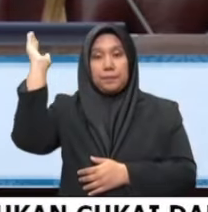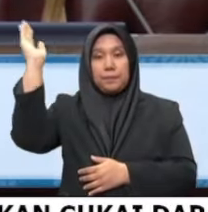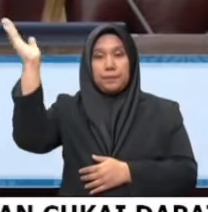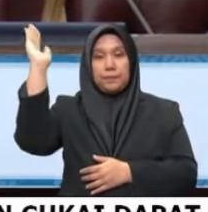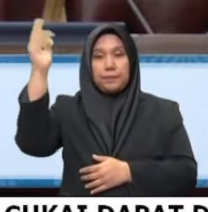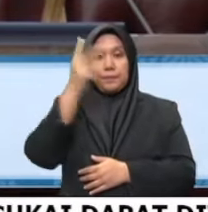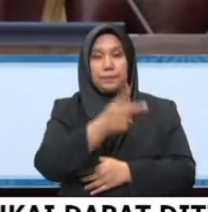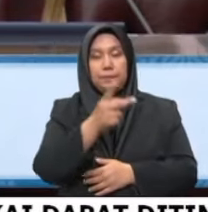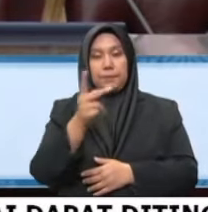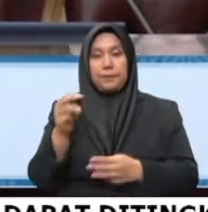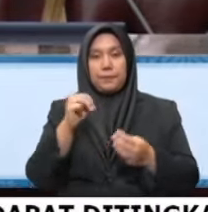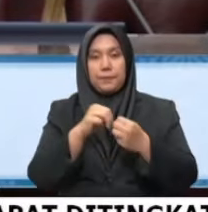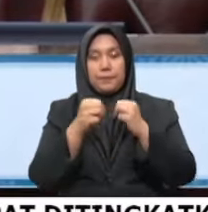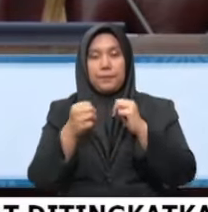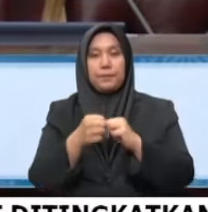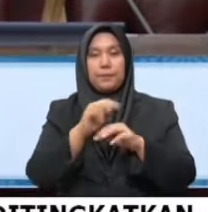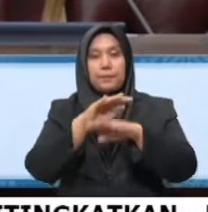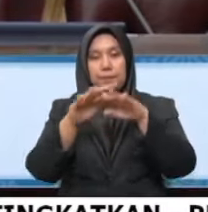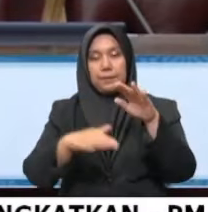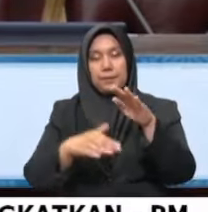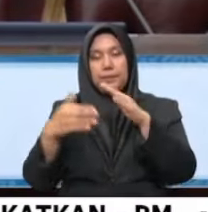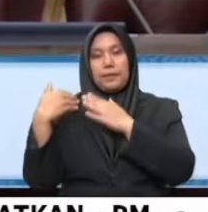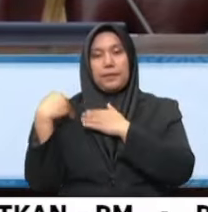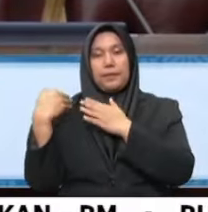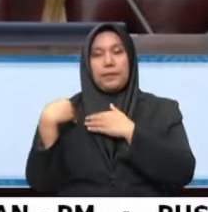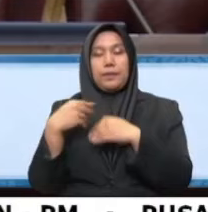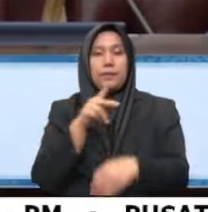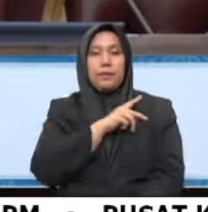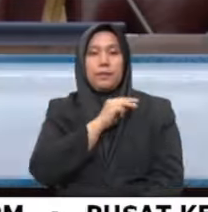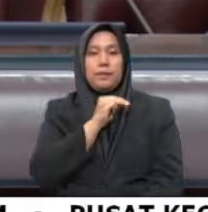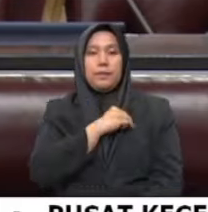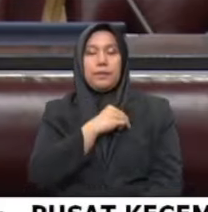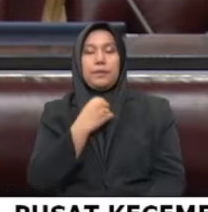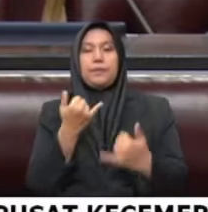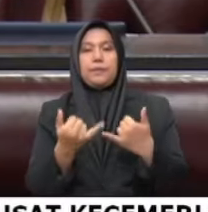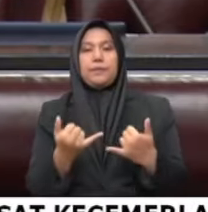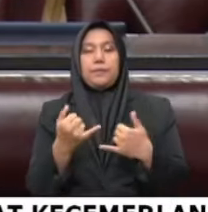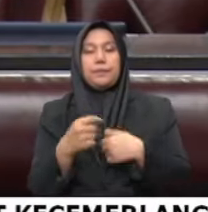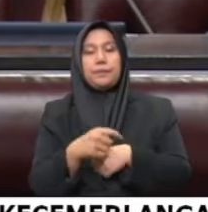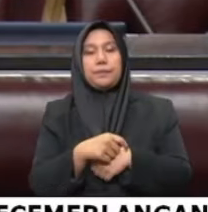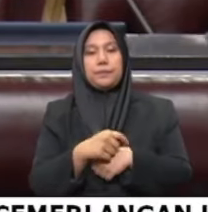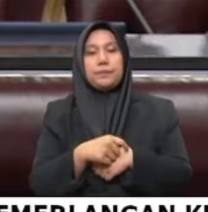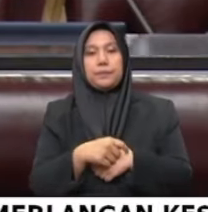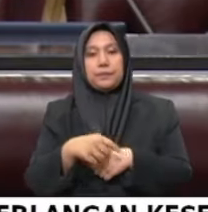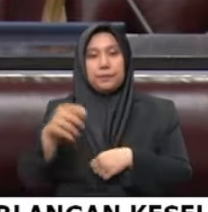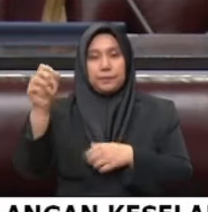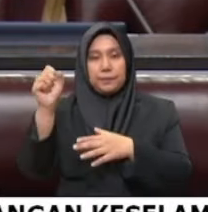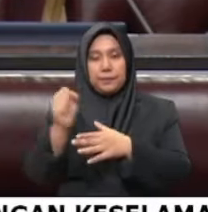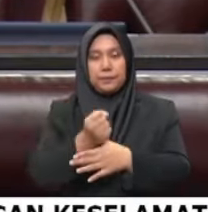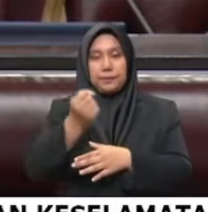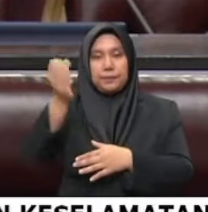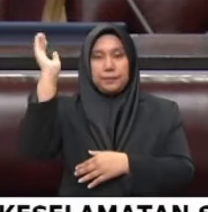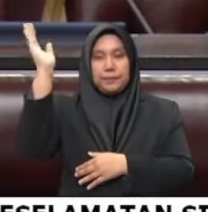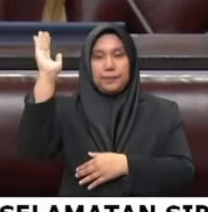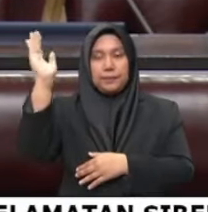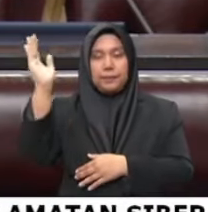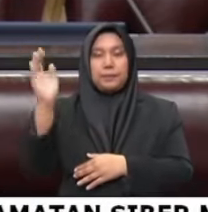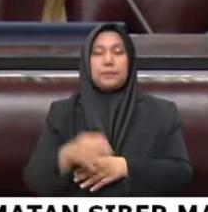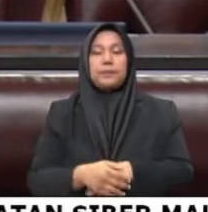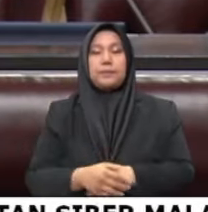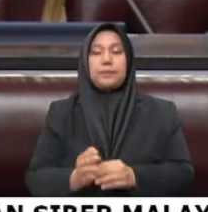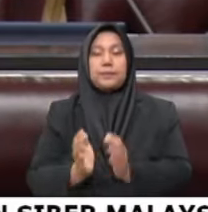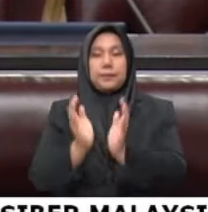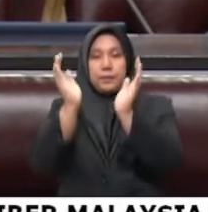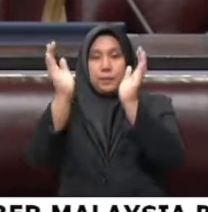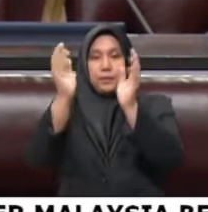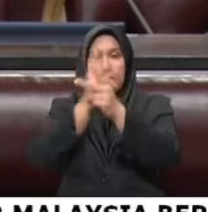yang berada di bawah tanggungjawab Kementerian semasa sesi perbahasan usul menjunjung kasih ke atas